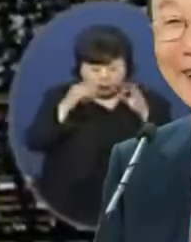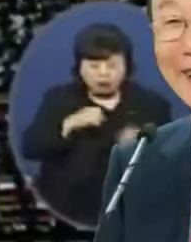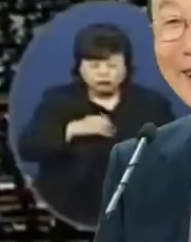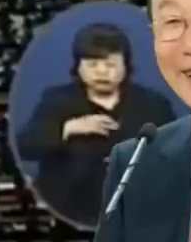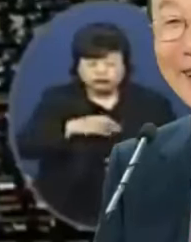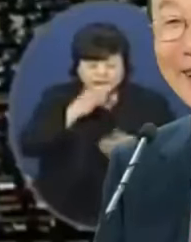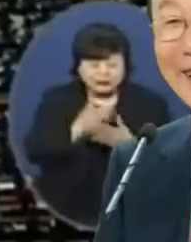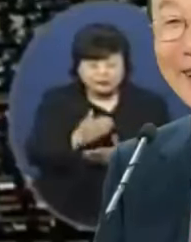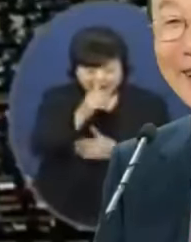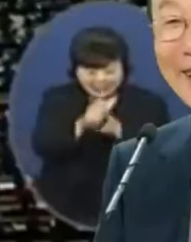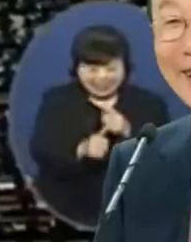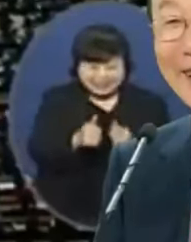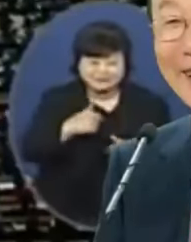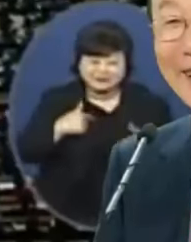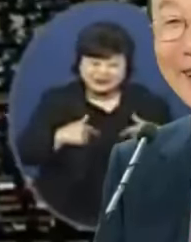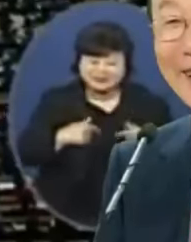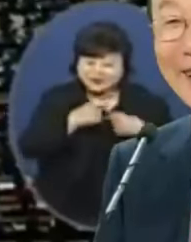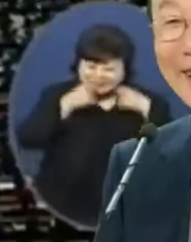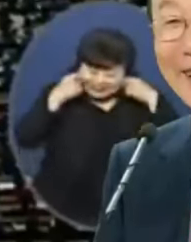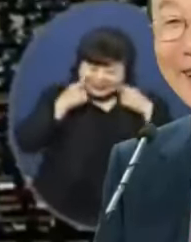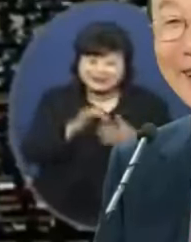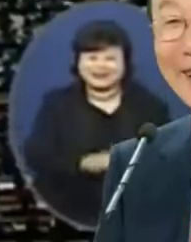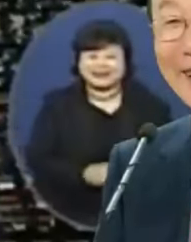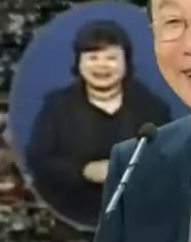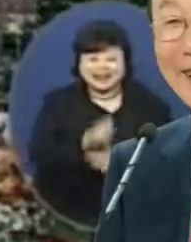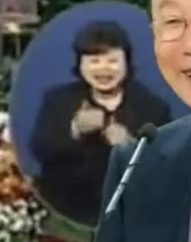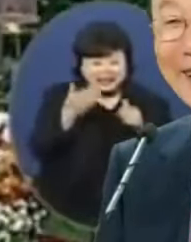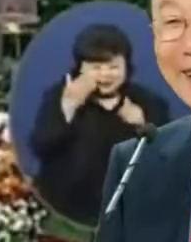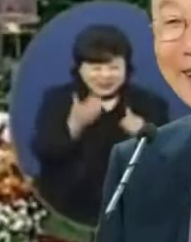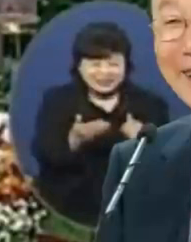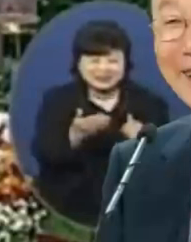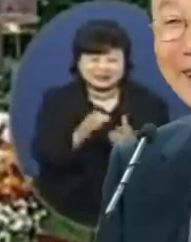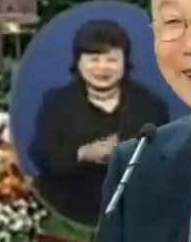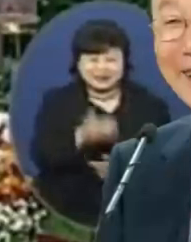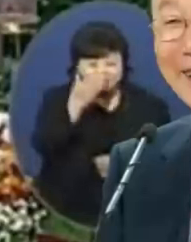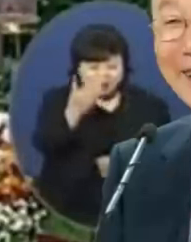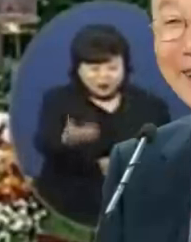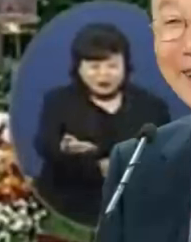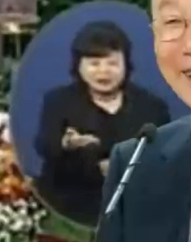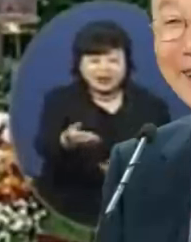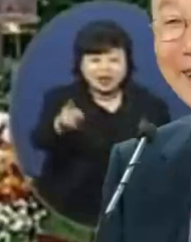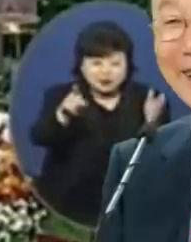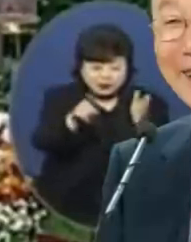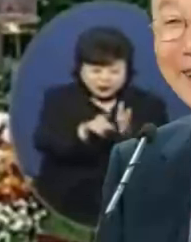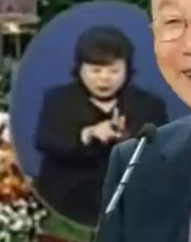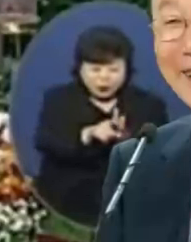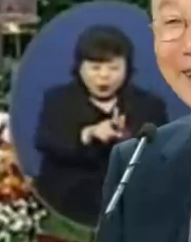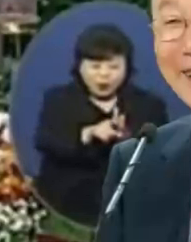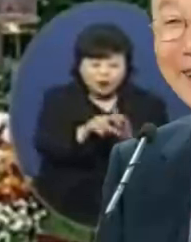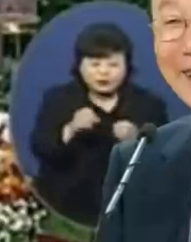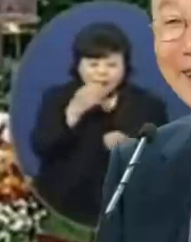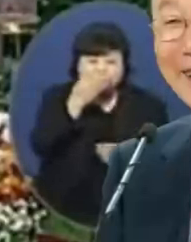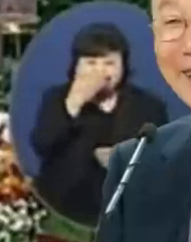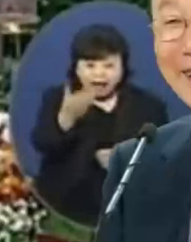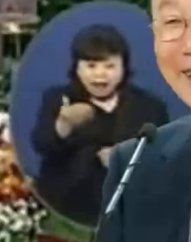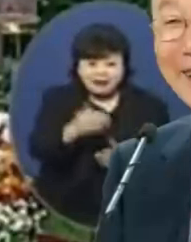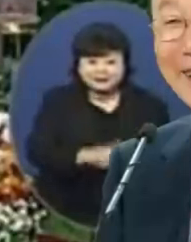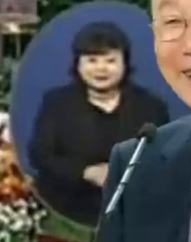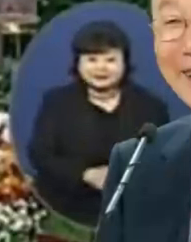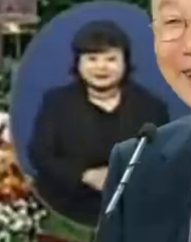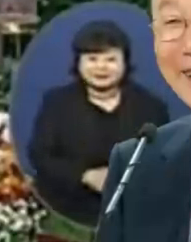두려워하지 말고 하나님을 기뻐하고 즐거워하면 하나님께서 여러분에게 믿음으로 응답을 주신다는